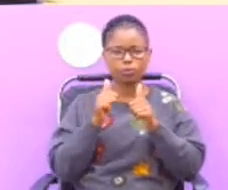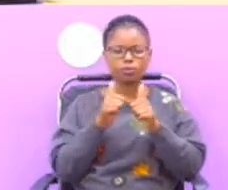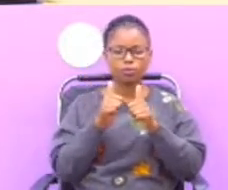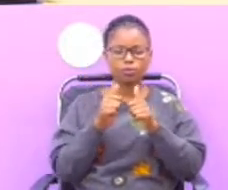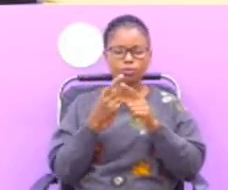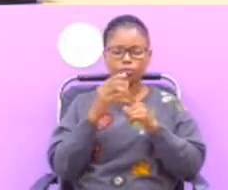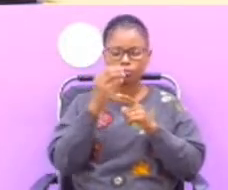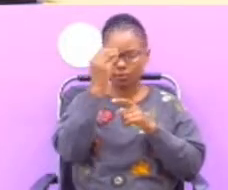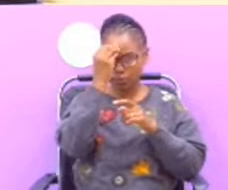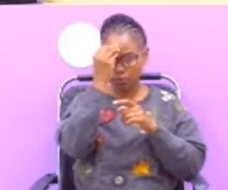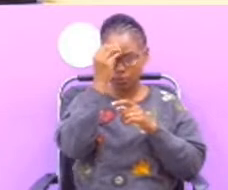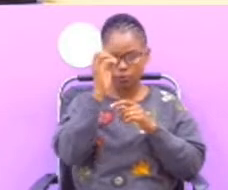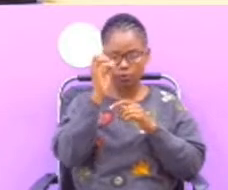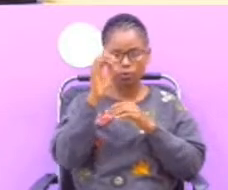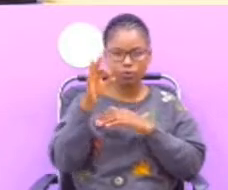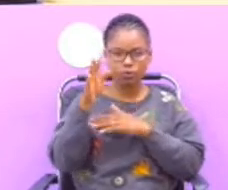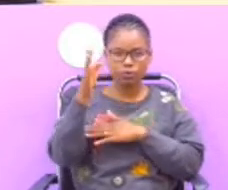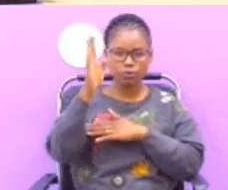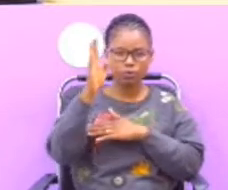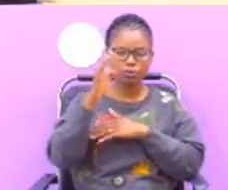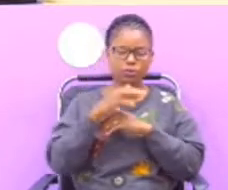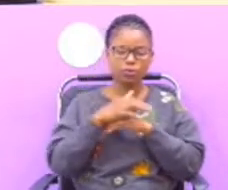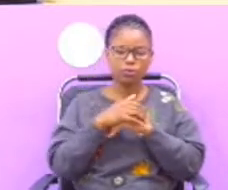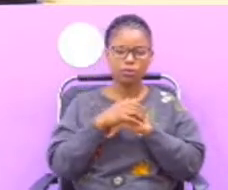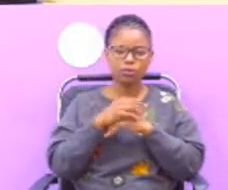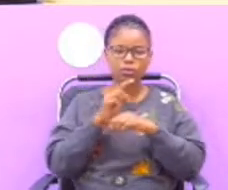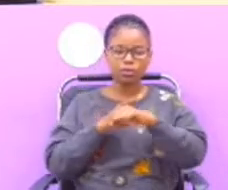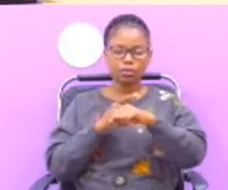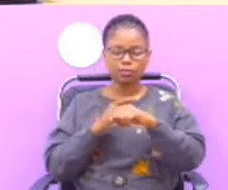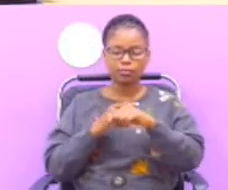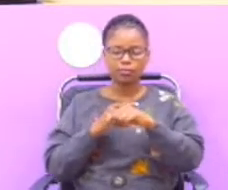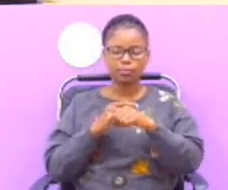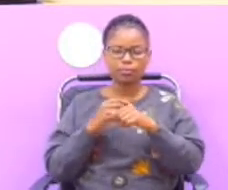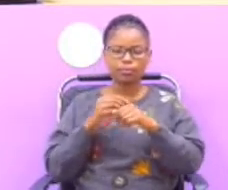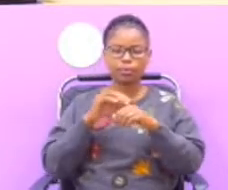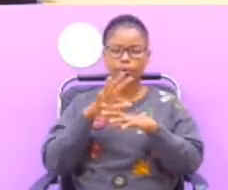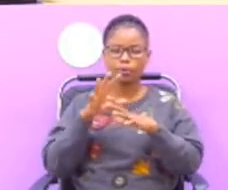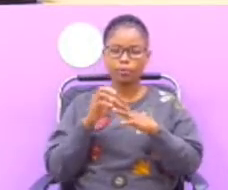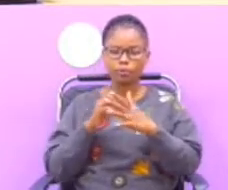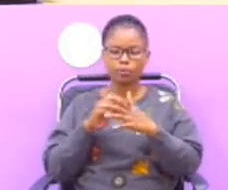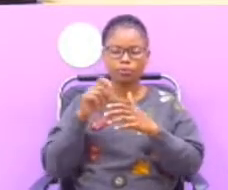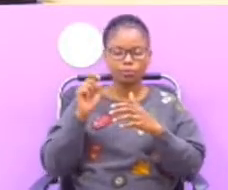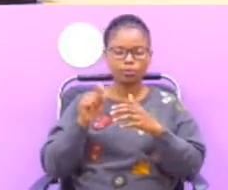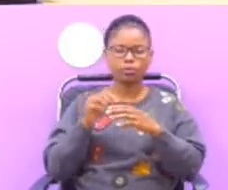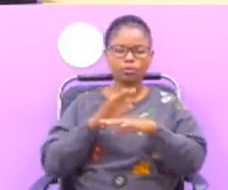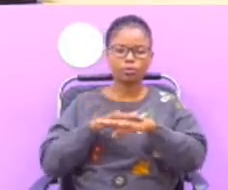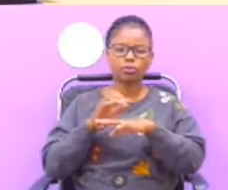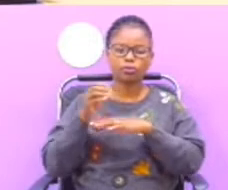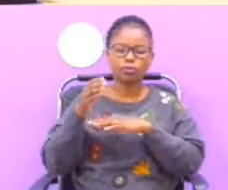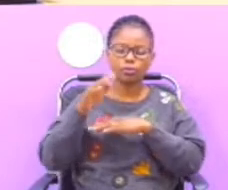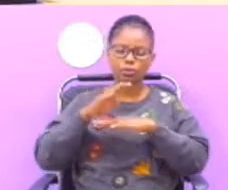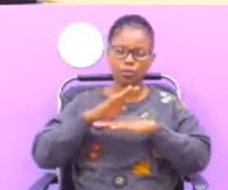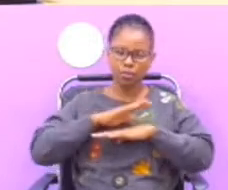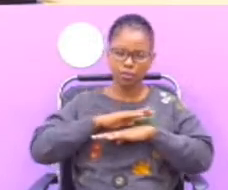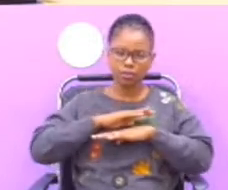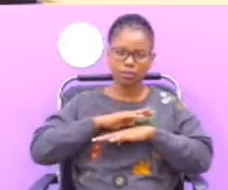Ngai na tungiurira marakara ma Ngai na twigite marakara ma Ngai wega no tugi wa Ngai witu ni ugutuigana athamaki morire